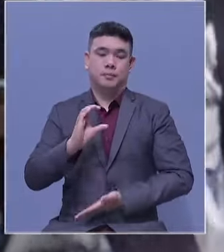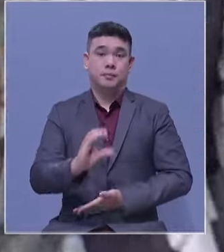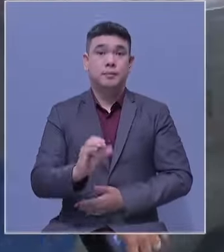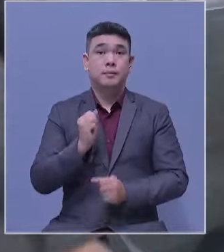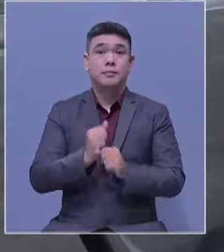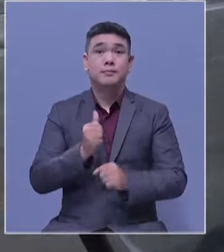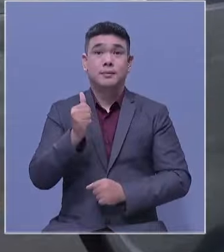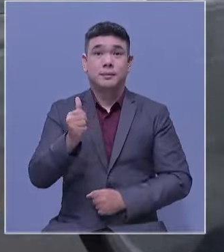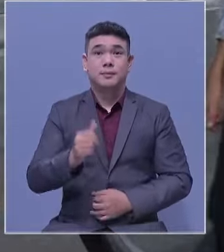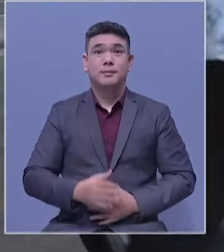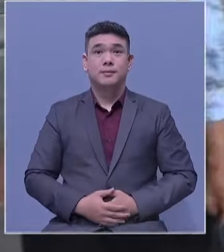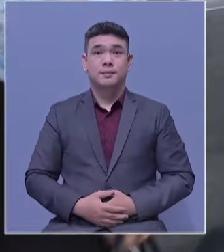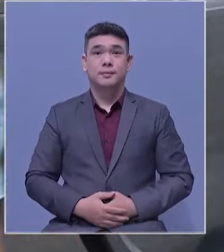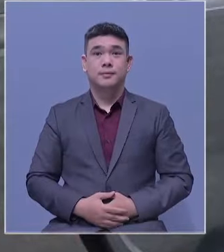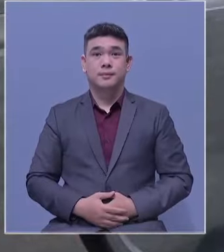ต่อไป